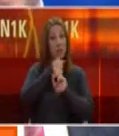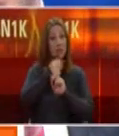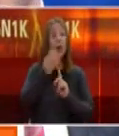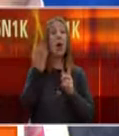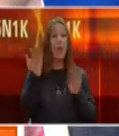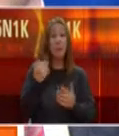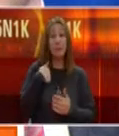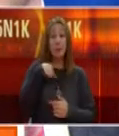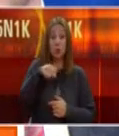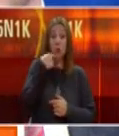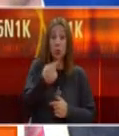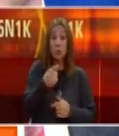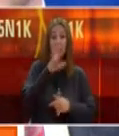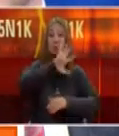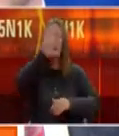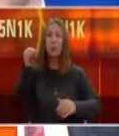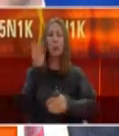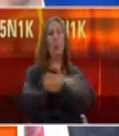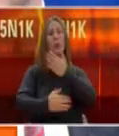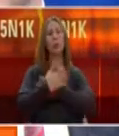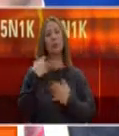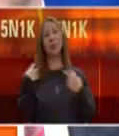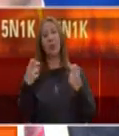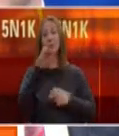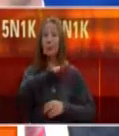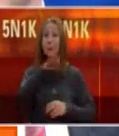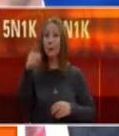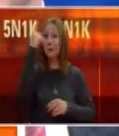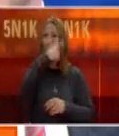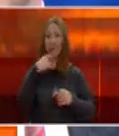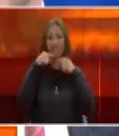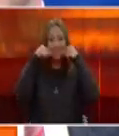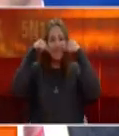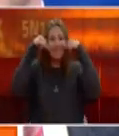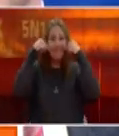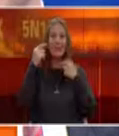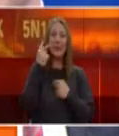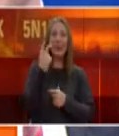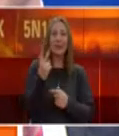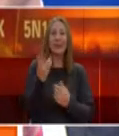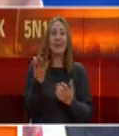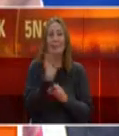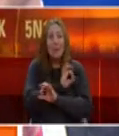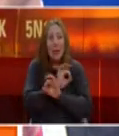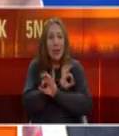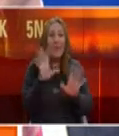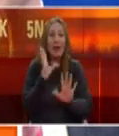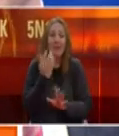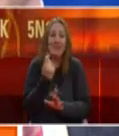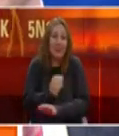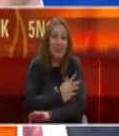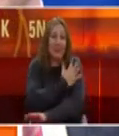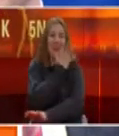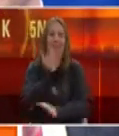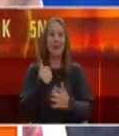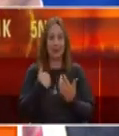söyleyeyim. Bizim bütün yorgunluğumuzu alan tek şey var. Çocukların yüzlerindeki o gülücüğü gördükten sonra mükemmel bir haz yani tarif